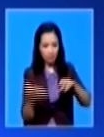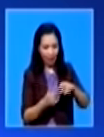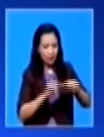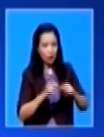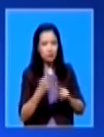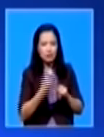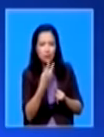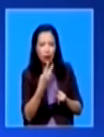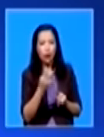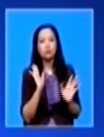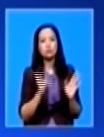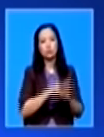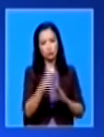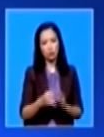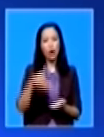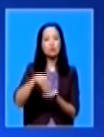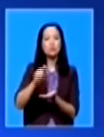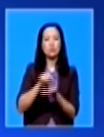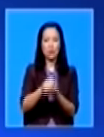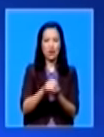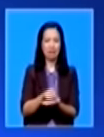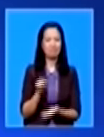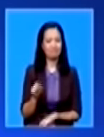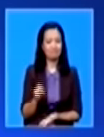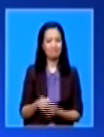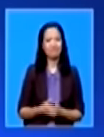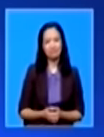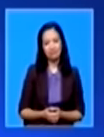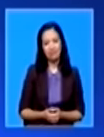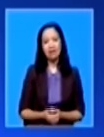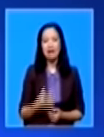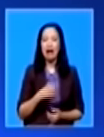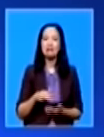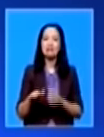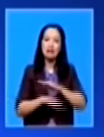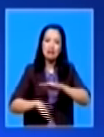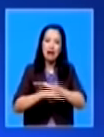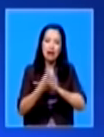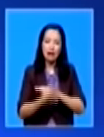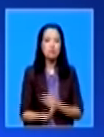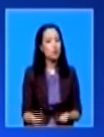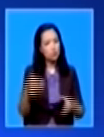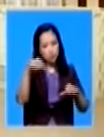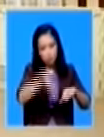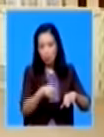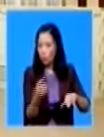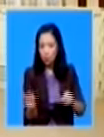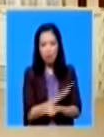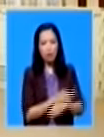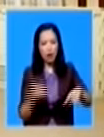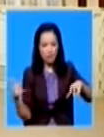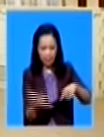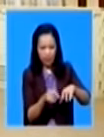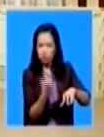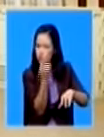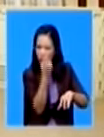มันถึงต้องมีศูนย์ OSS ไงข้อมูลต้องอยู่ตรงนั้นต้องการหลักฐานอะไรบ้างอะไรบ้างให้ครบจ้ะไม่ใช่เข้ามา เ ที่ยวไปเที่ยวมาอยู่เงี้ย